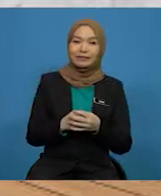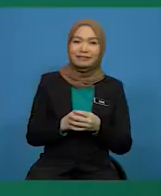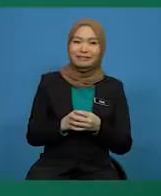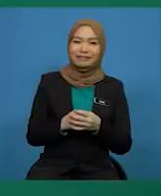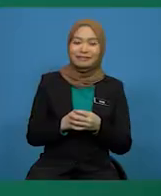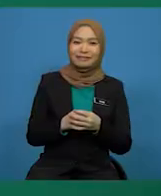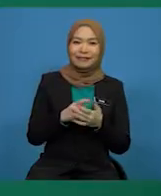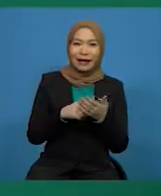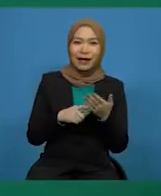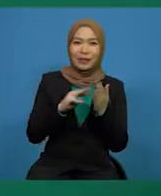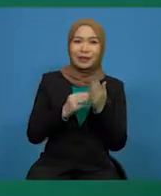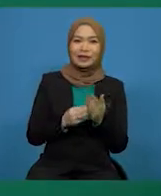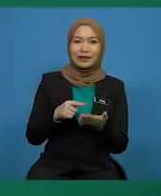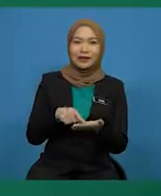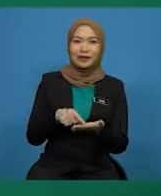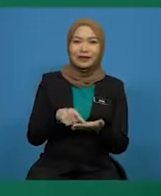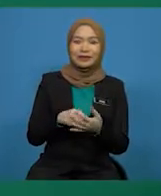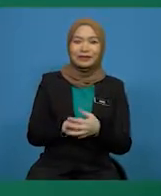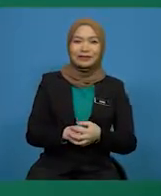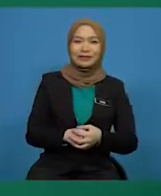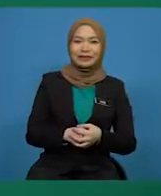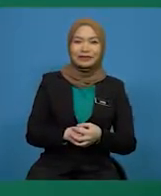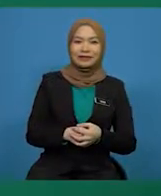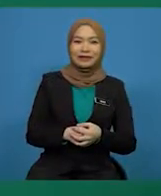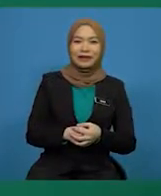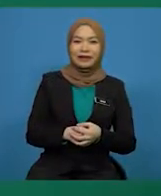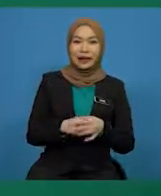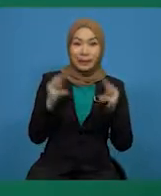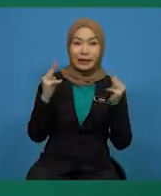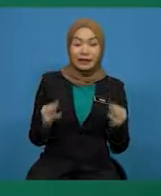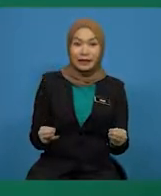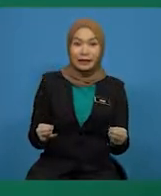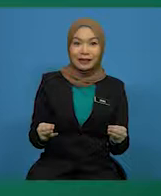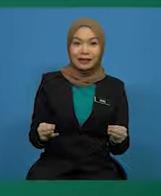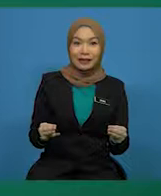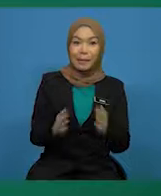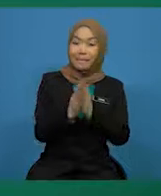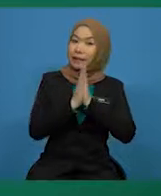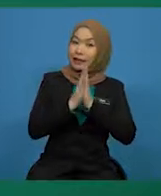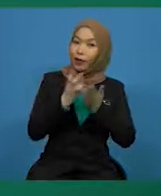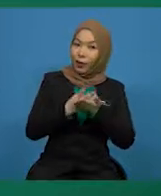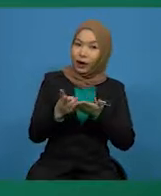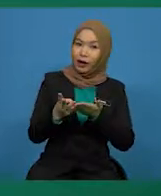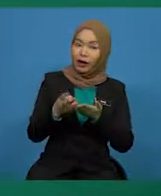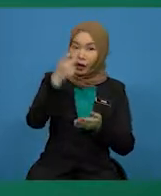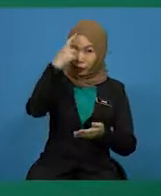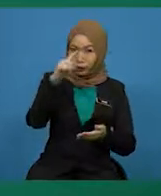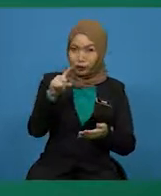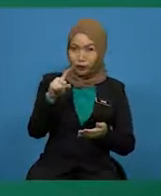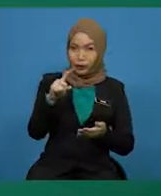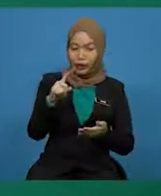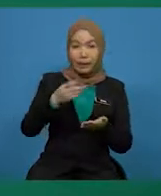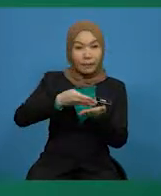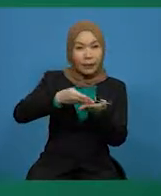ini? Ya, maksudnya masyarakat atau isi rumah meminta wang bagi tujuan